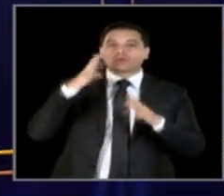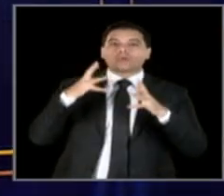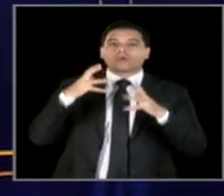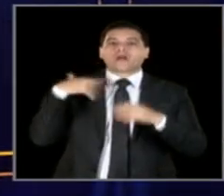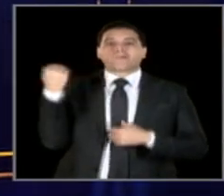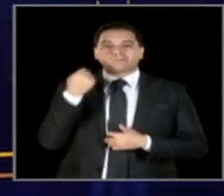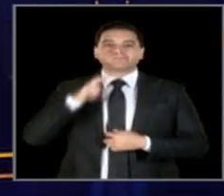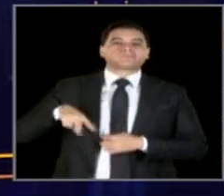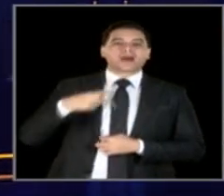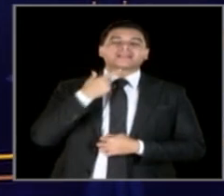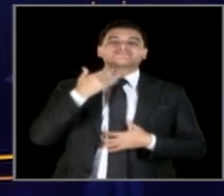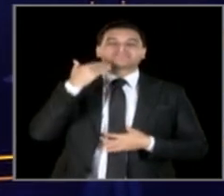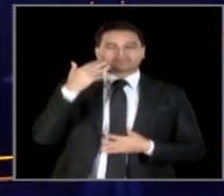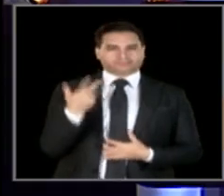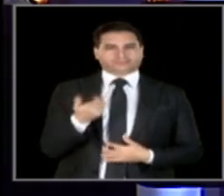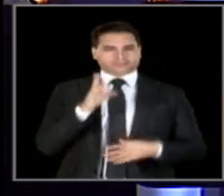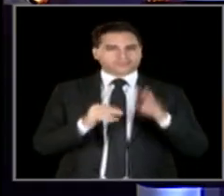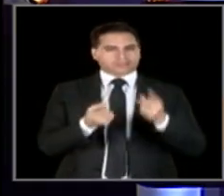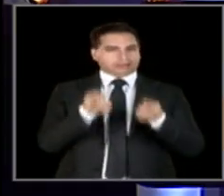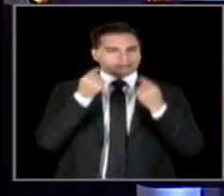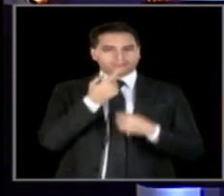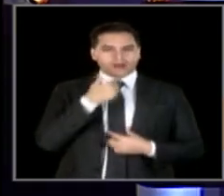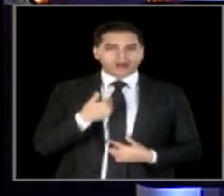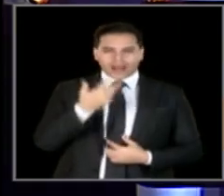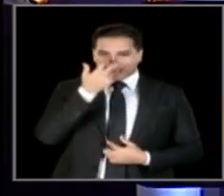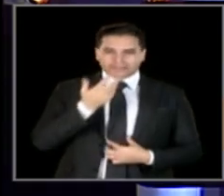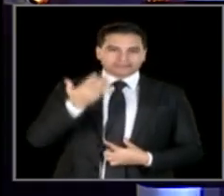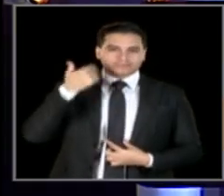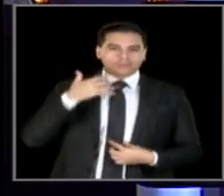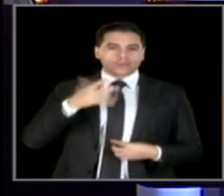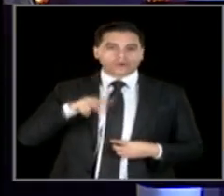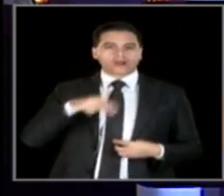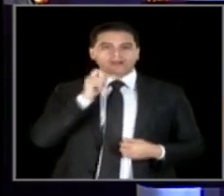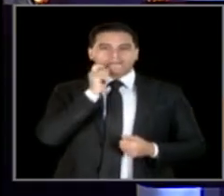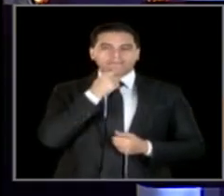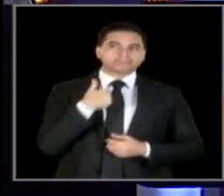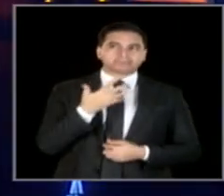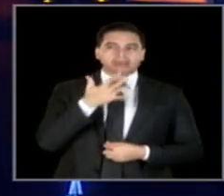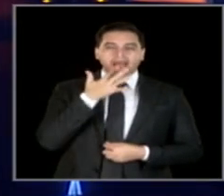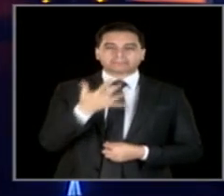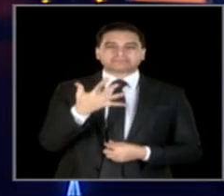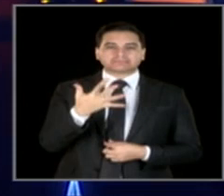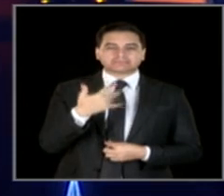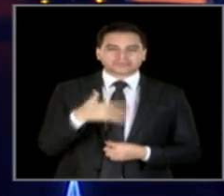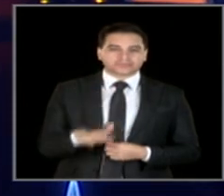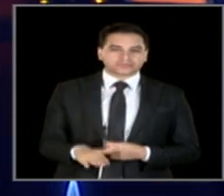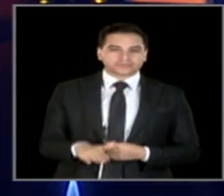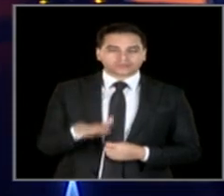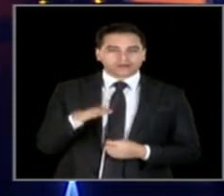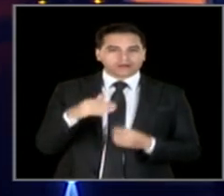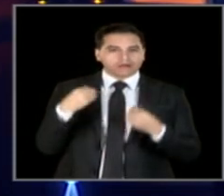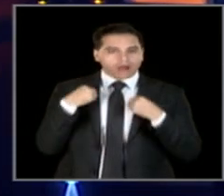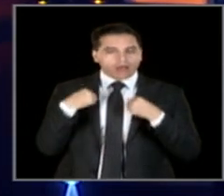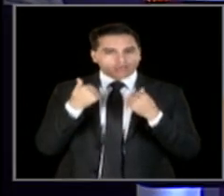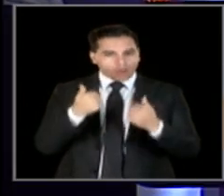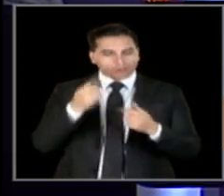محترفه، ايه الحكايه دي؟ لقيت الكوره، يعني انا ابتديت العب كوره من وانا تقريبا عندي 5 سنين. لقيتها رياضه حلوه، يعني